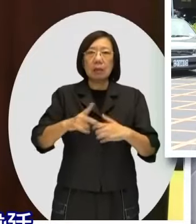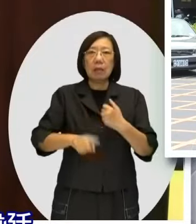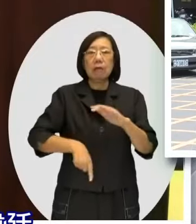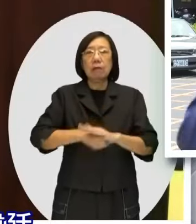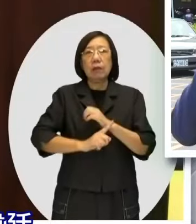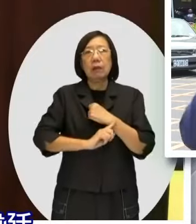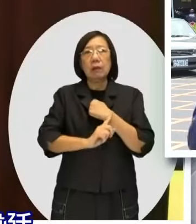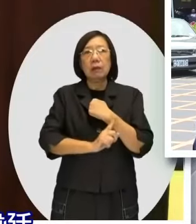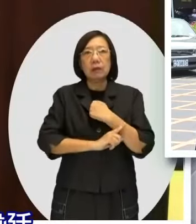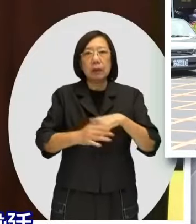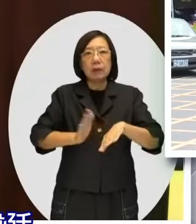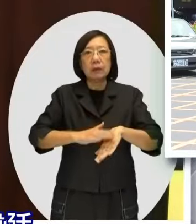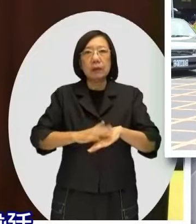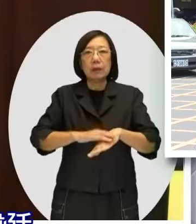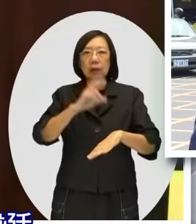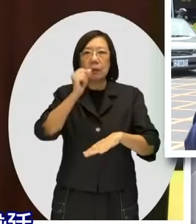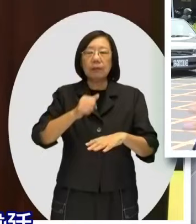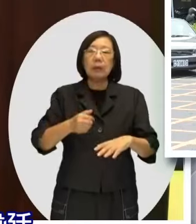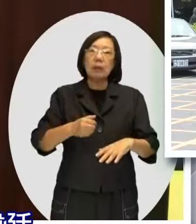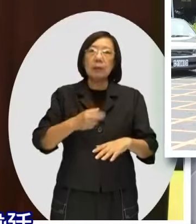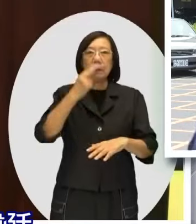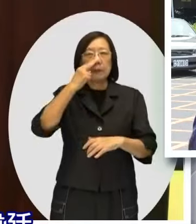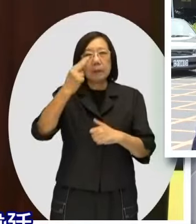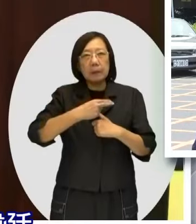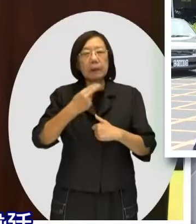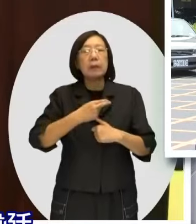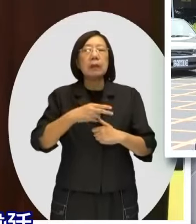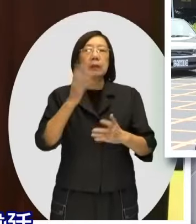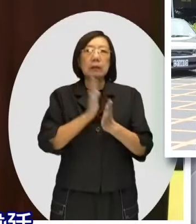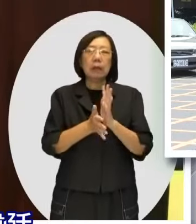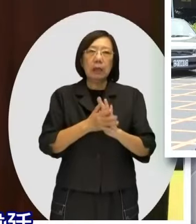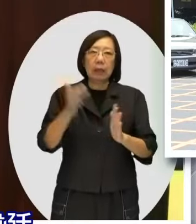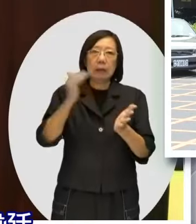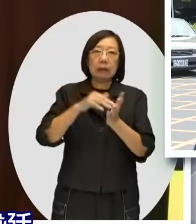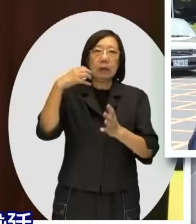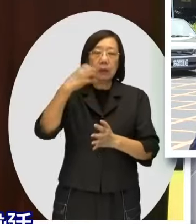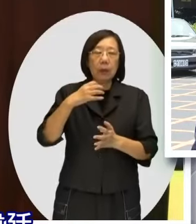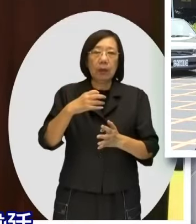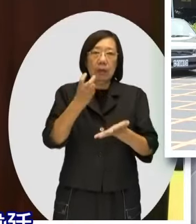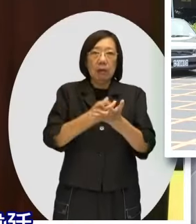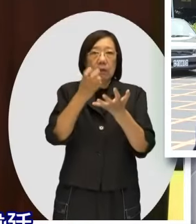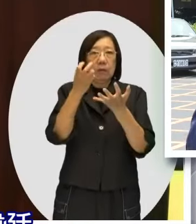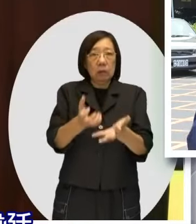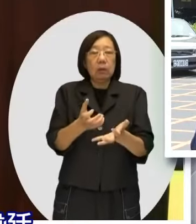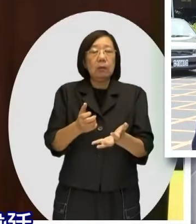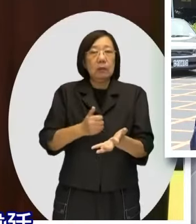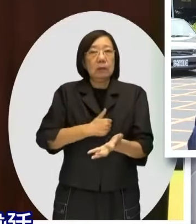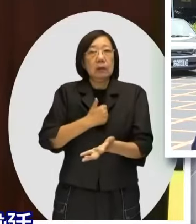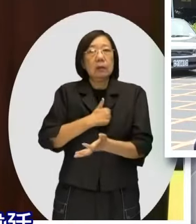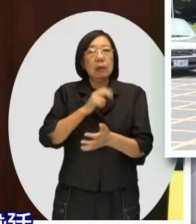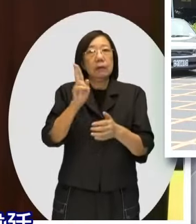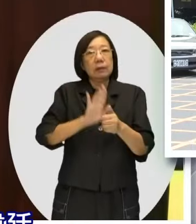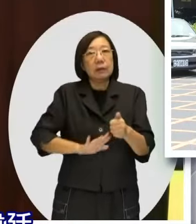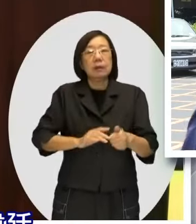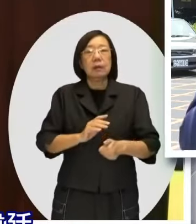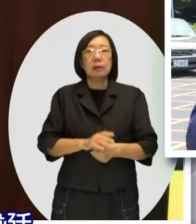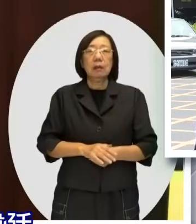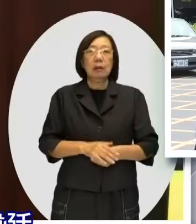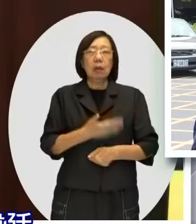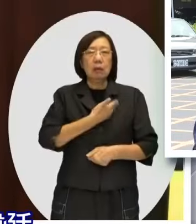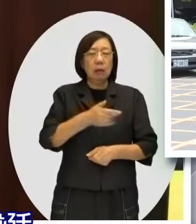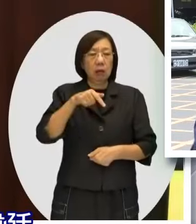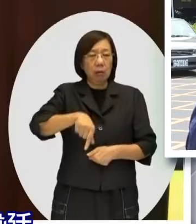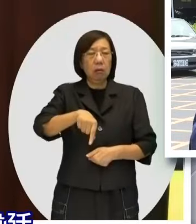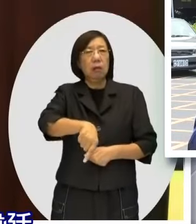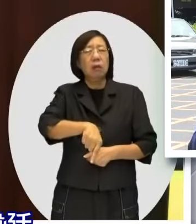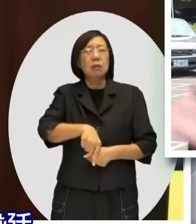能够判出死刑。所以到了二审过往，其实只要多数决，三个法官有两个认为要判死刑就判死刑，但是现在变成要一致决，所以只要一